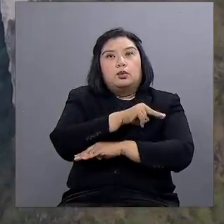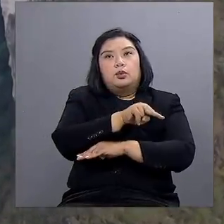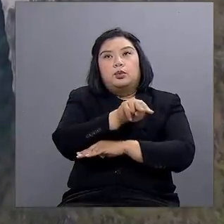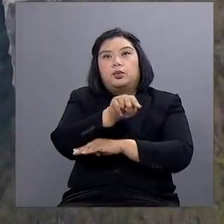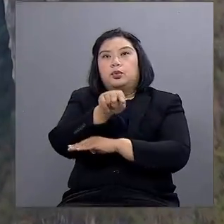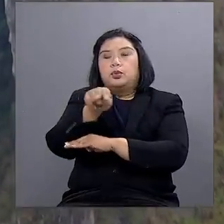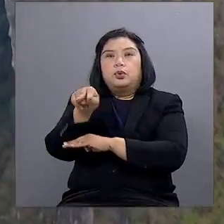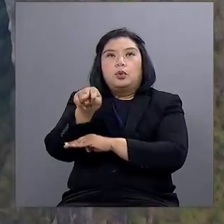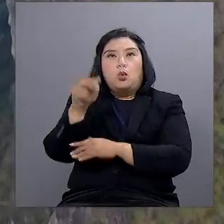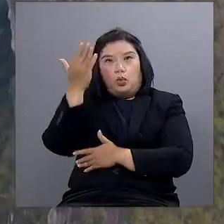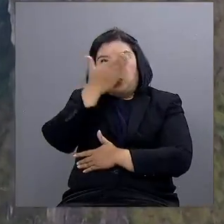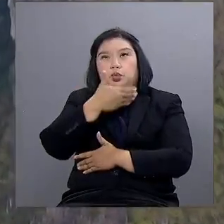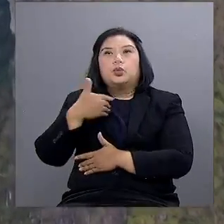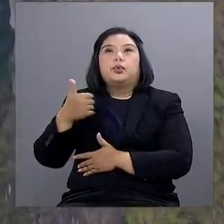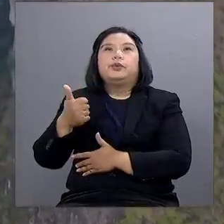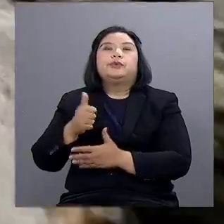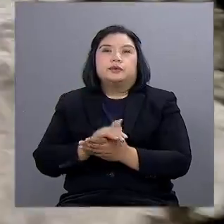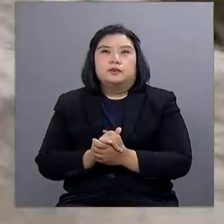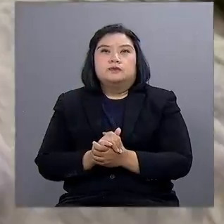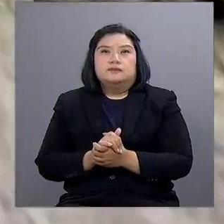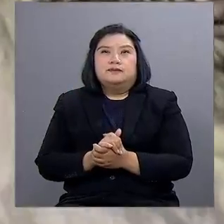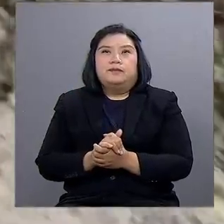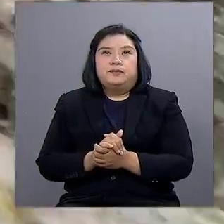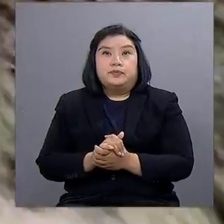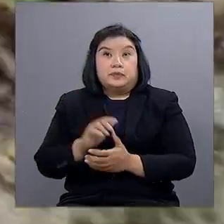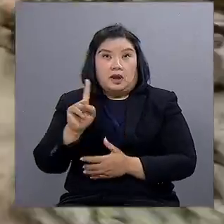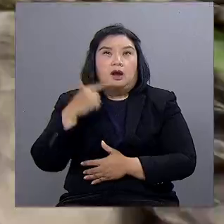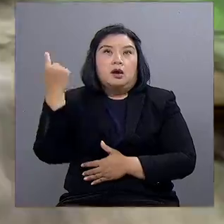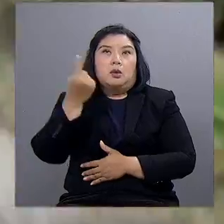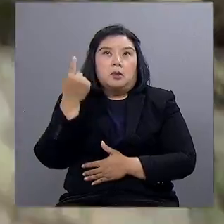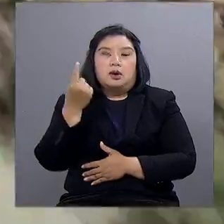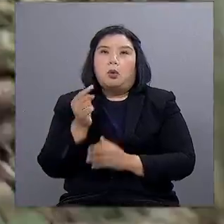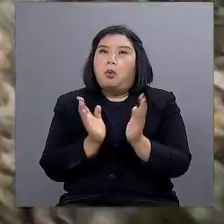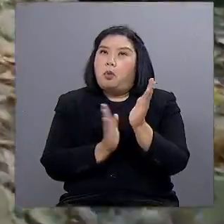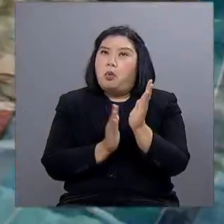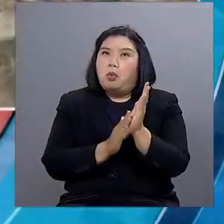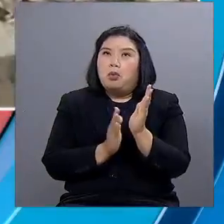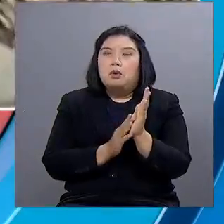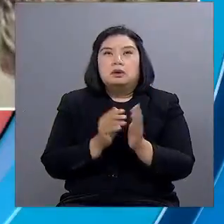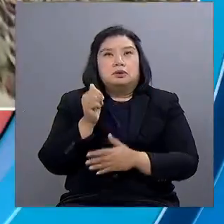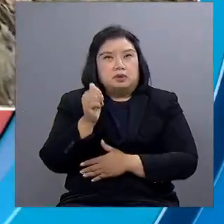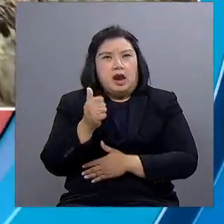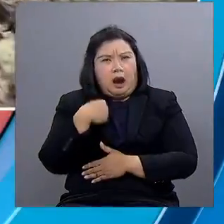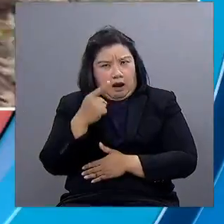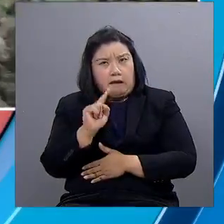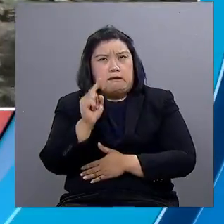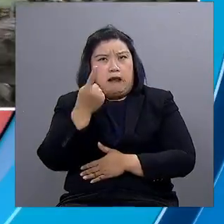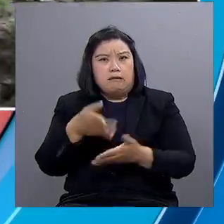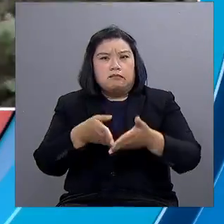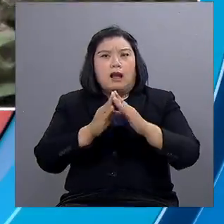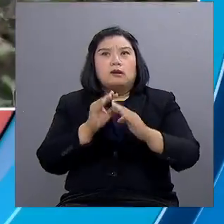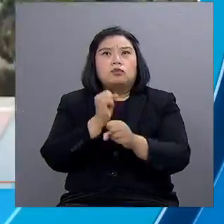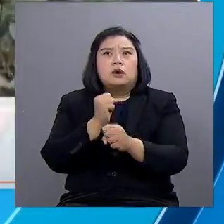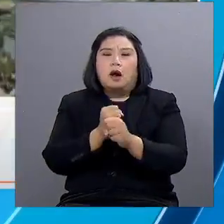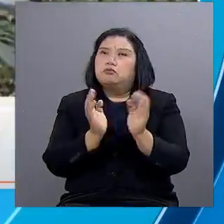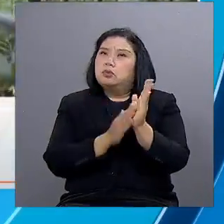มาก เนี่ยผมนะยกย่องนะไม่ใช่คนขึ้นไปเที่ยวนะฮะยกย่องคนที่ขึ้นไปสร้างทางให้เราเดินขึ้นไปเนี่ยนะครับต้องขอบคุณจริงๆนะ